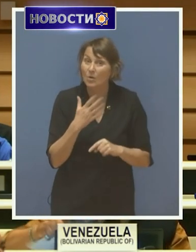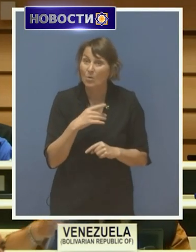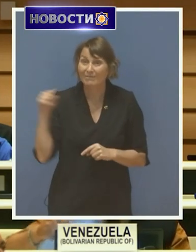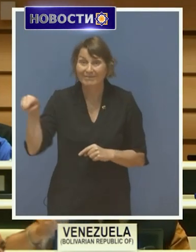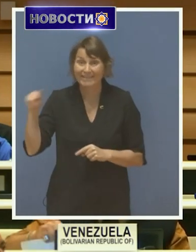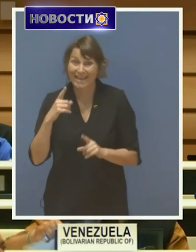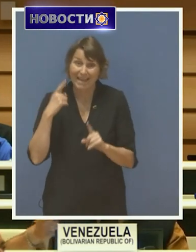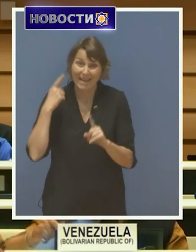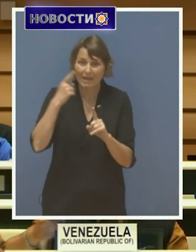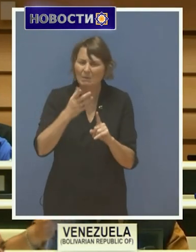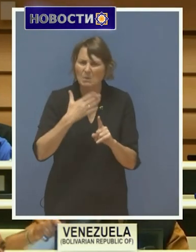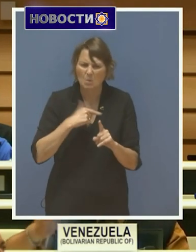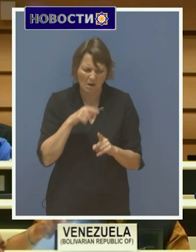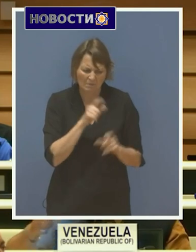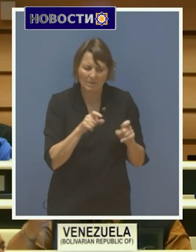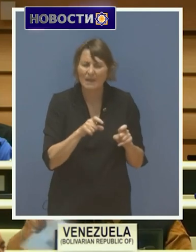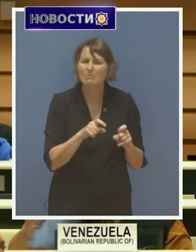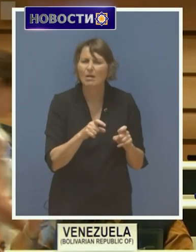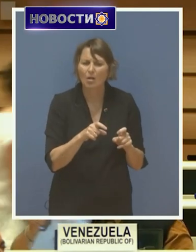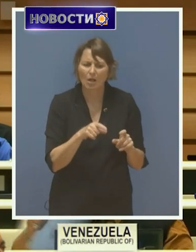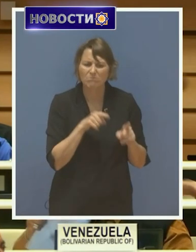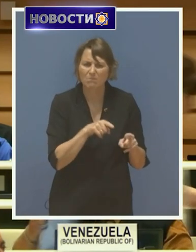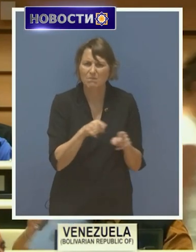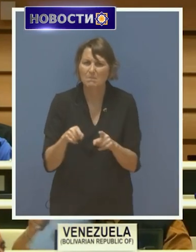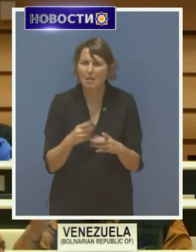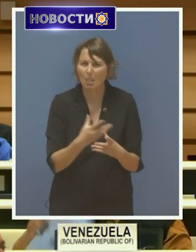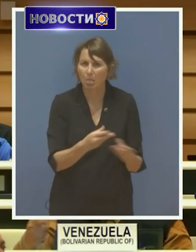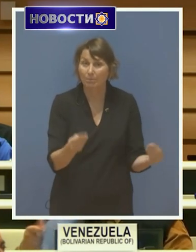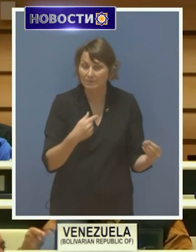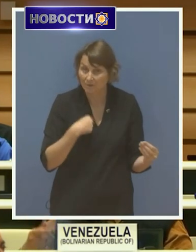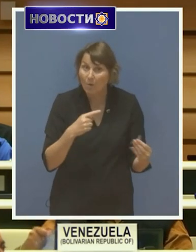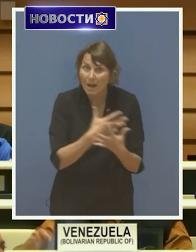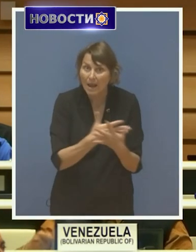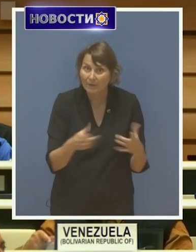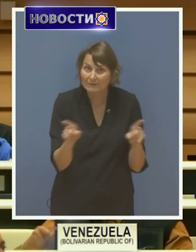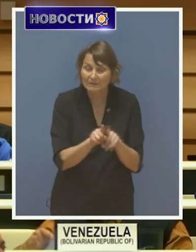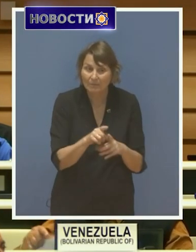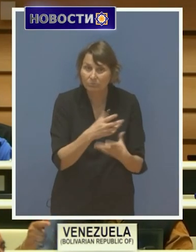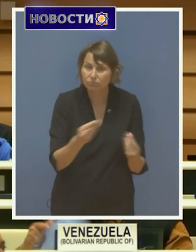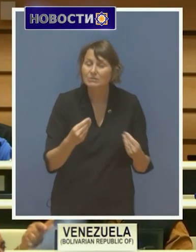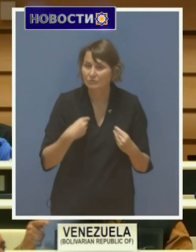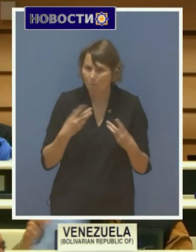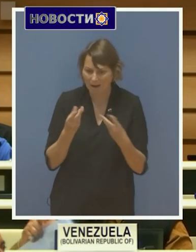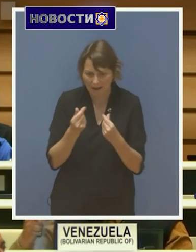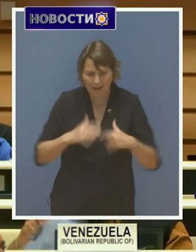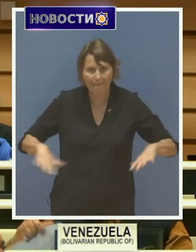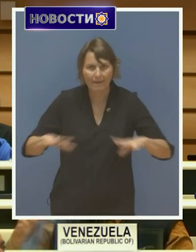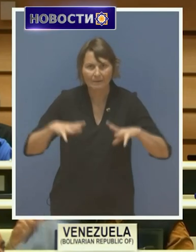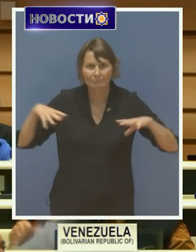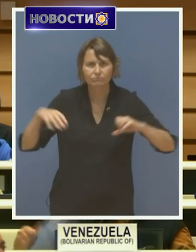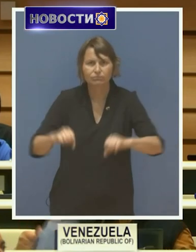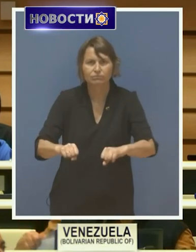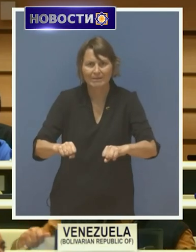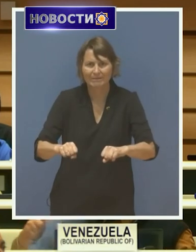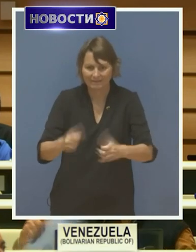Западной Армении и его арцахского диалекта в рамках проектов, которые мы готовы представить. Было бы интересно составить список языков все